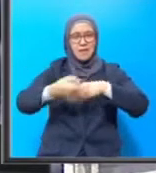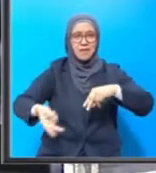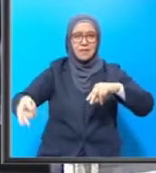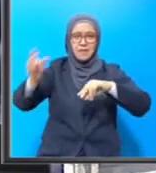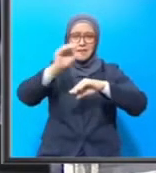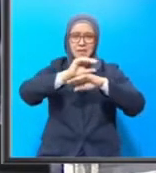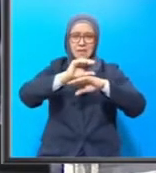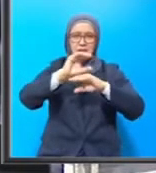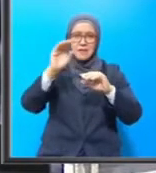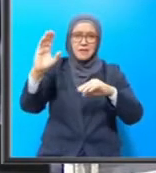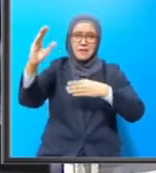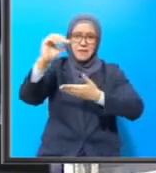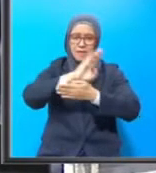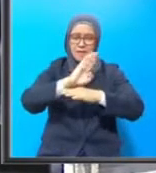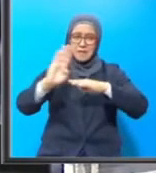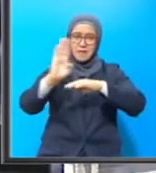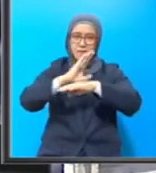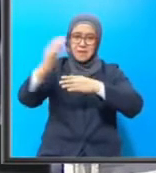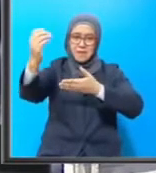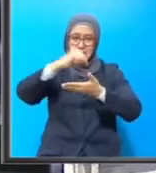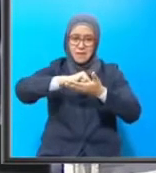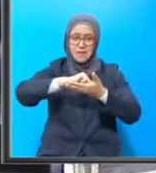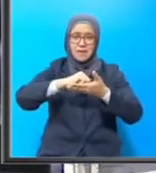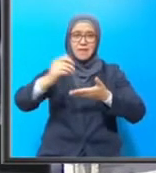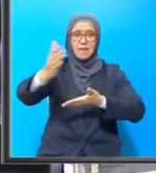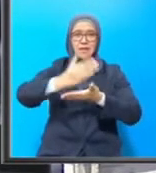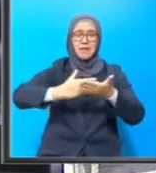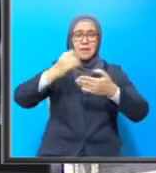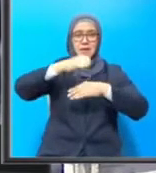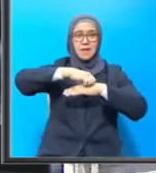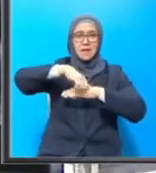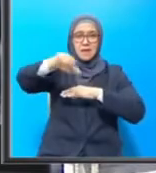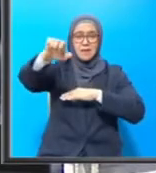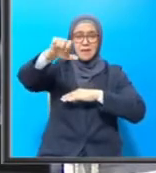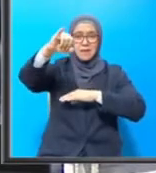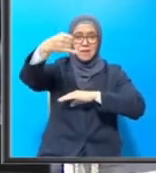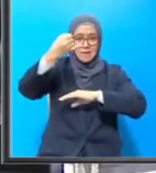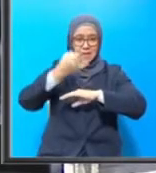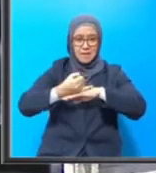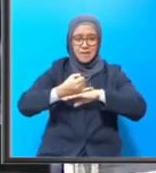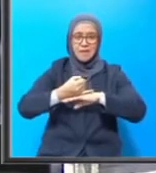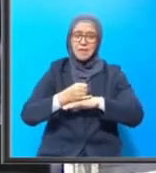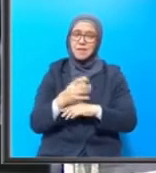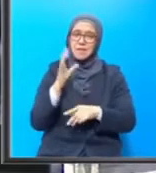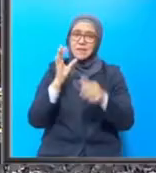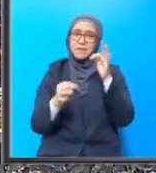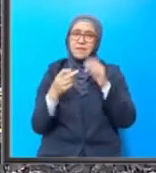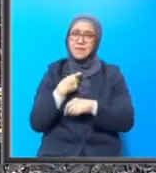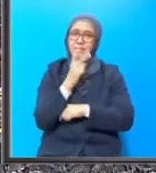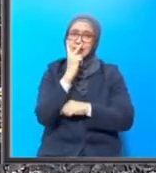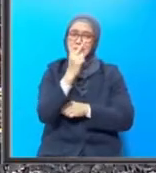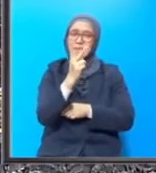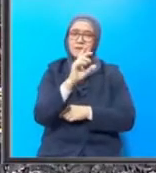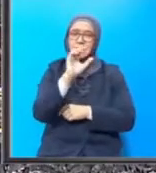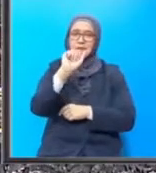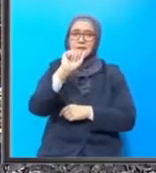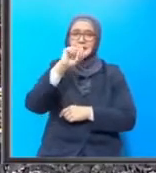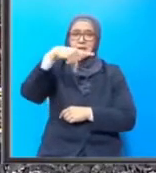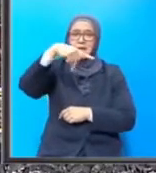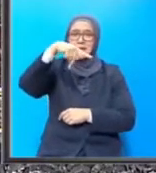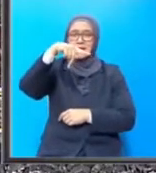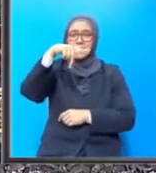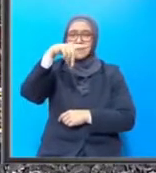sekali dalam Setu info' dan sport kalau kita lihat efek